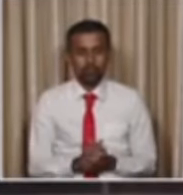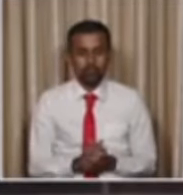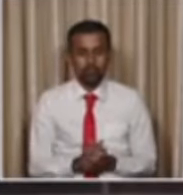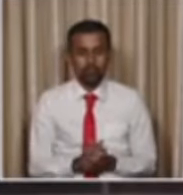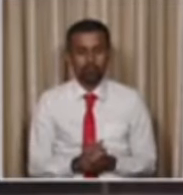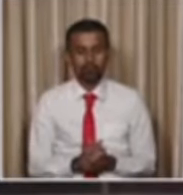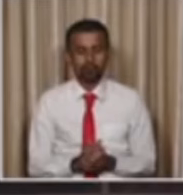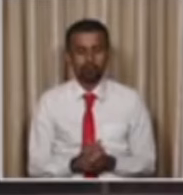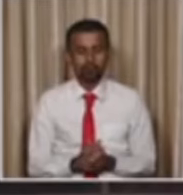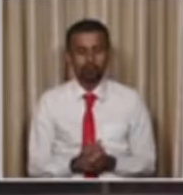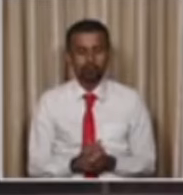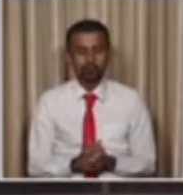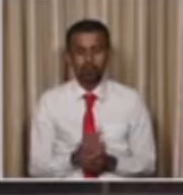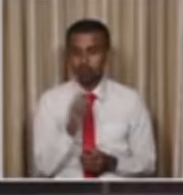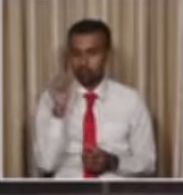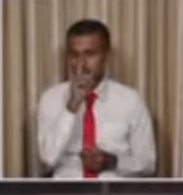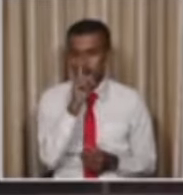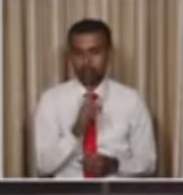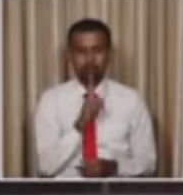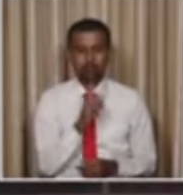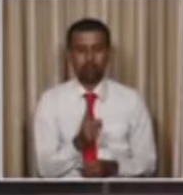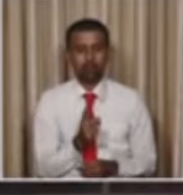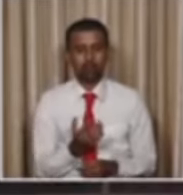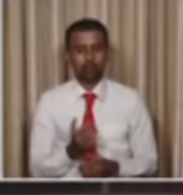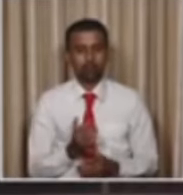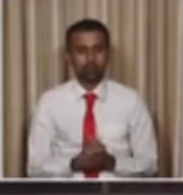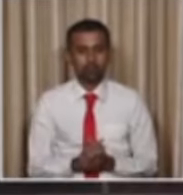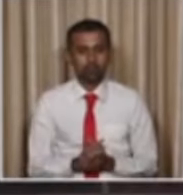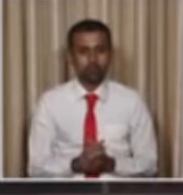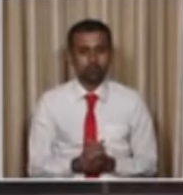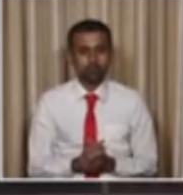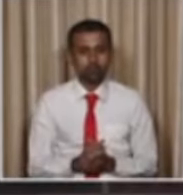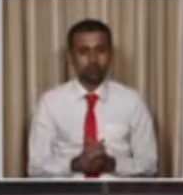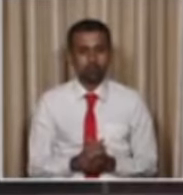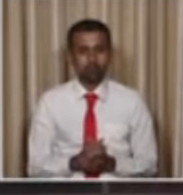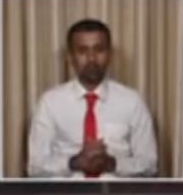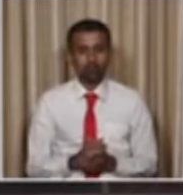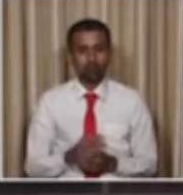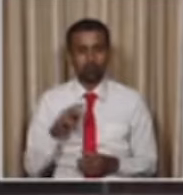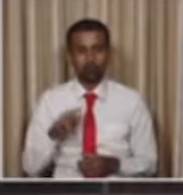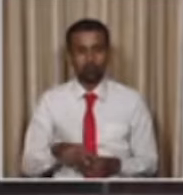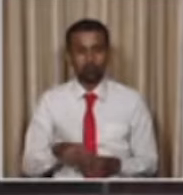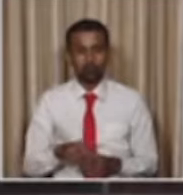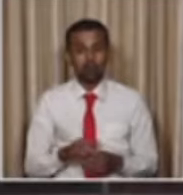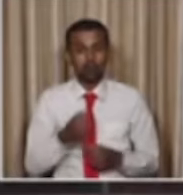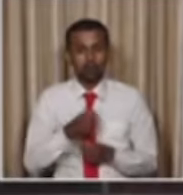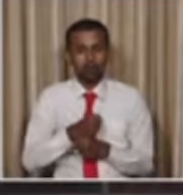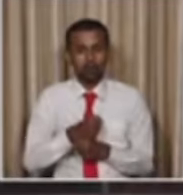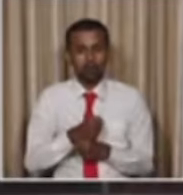ඉරෙහිව මුලින්ම කියන්නට අවශ්‍යයි කතානායකතුමා මේ පාර්ලිමේන්තුවේ ආණ්ඩු පක්ෂය විතරක්